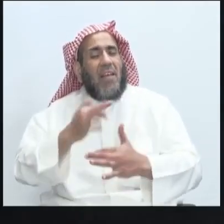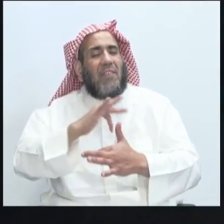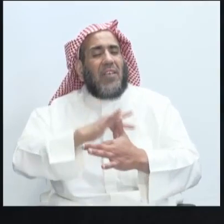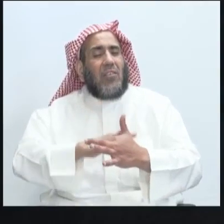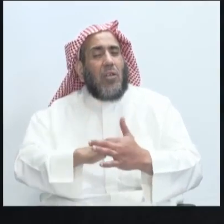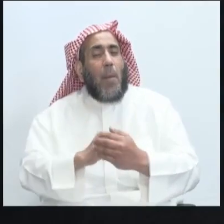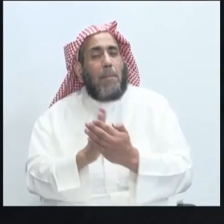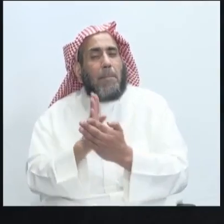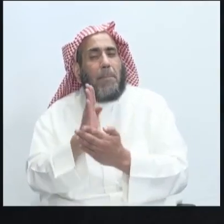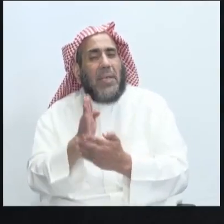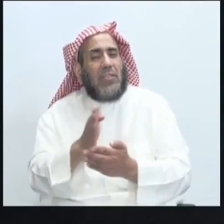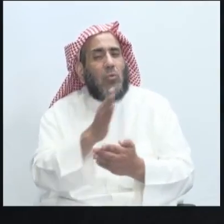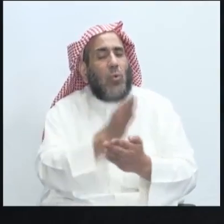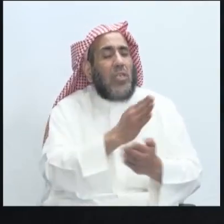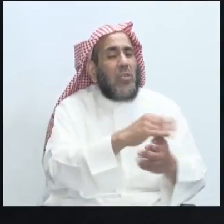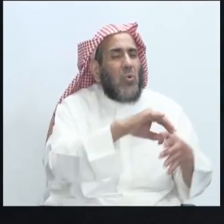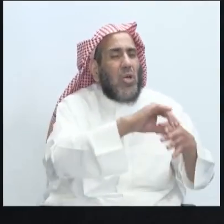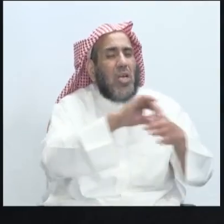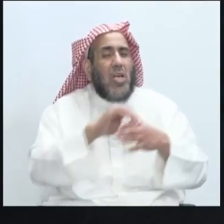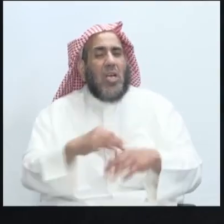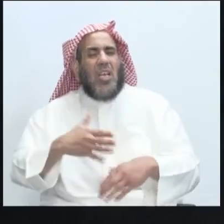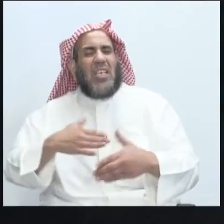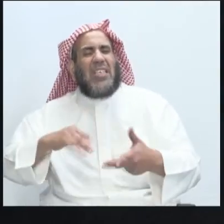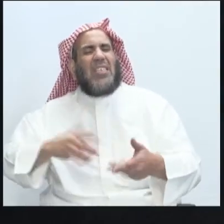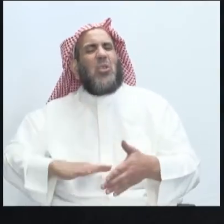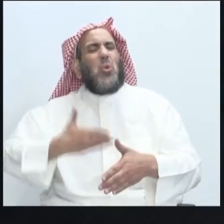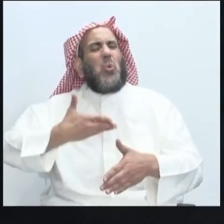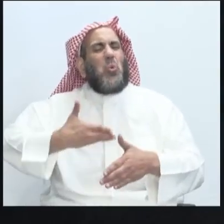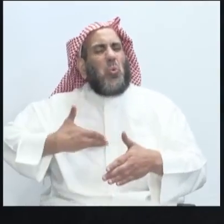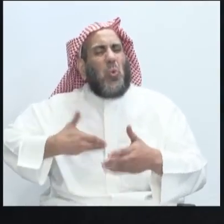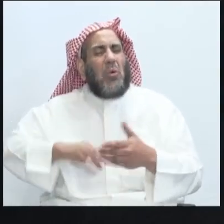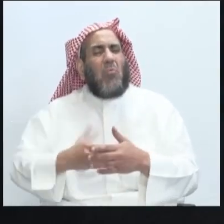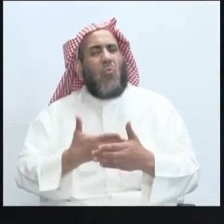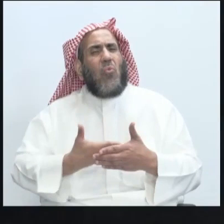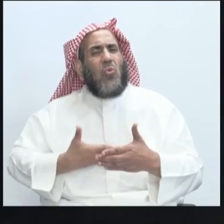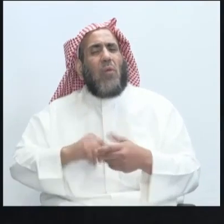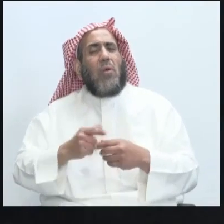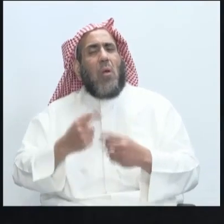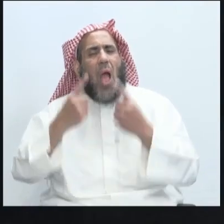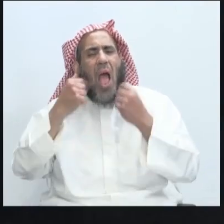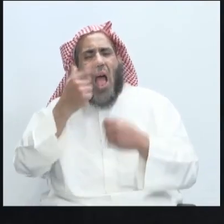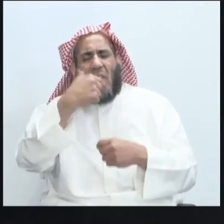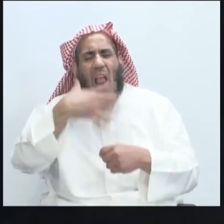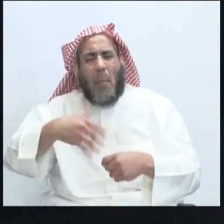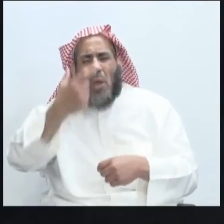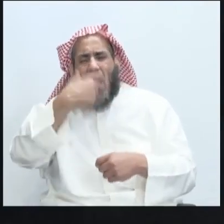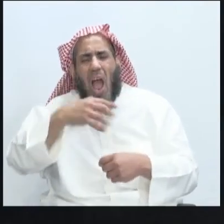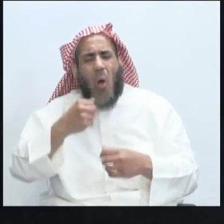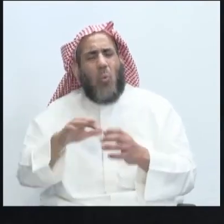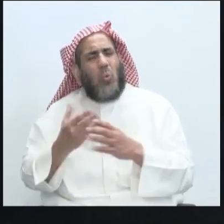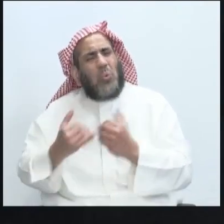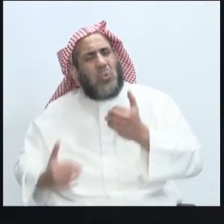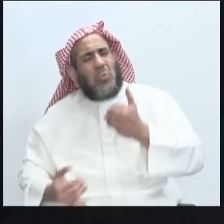هي من توجهه في الجوع في تلبيه حاجته من الجوع فنجد الطفل يبكي ابنائي وبنات الطلاب من